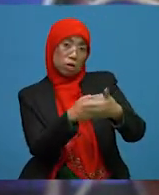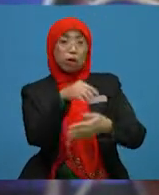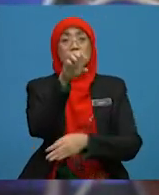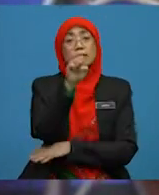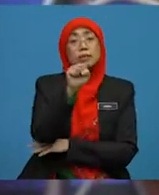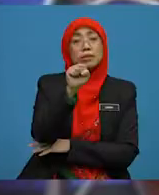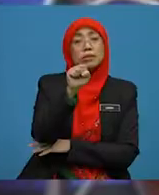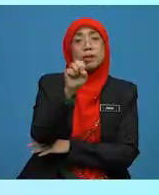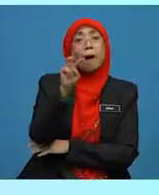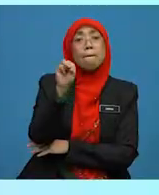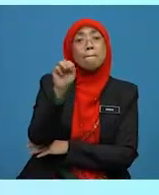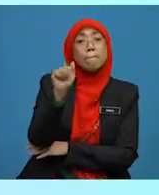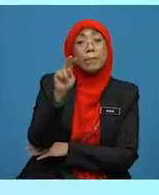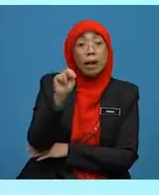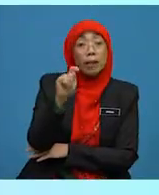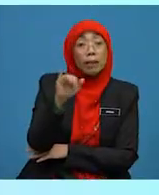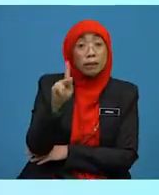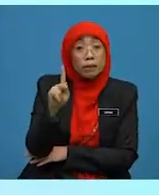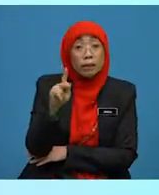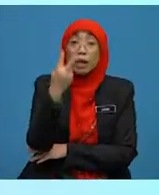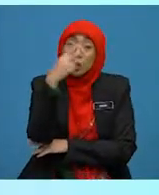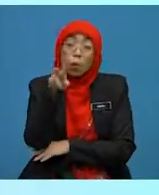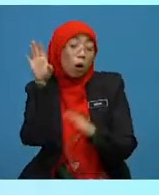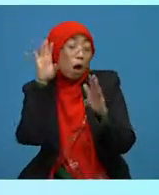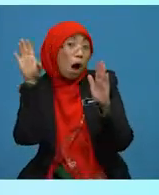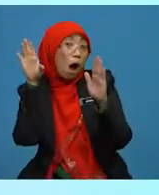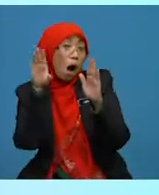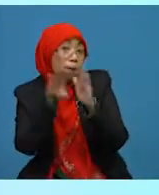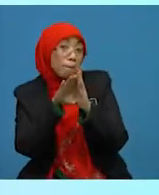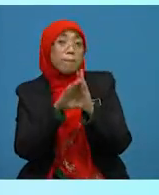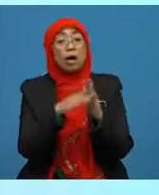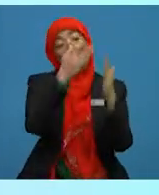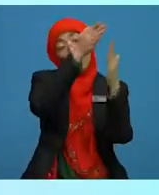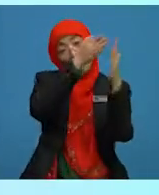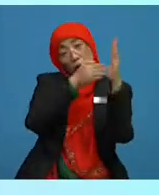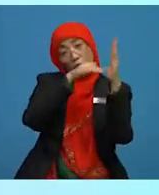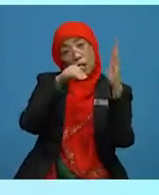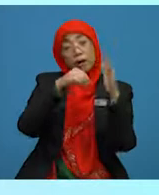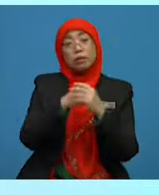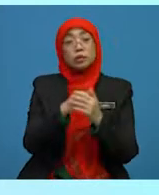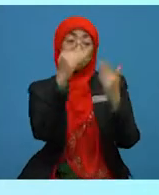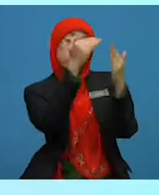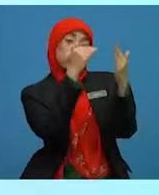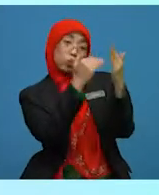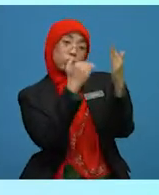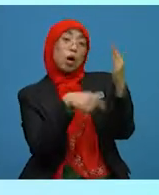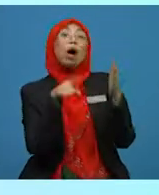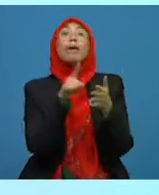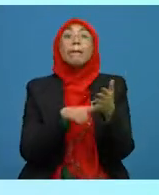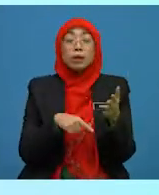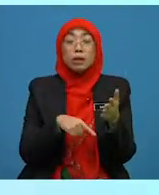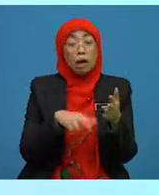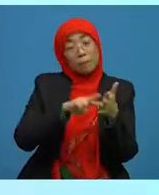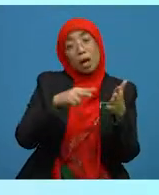terperinci melalui rajah segitiga semiotik yang telah diketengahkan oleh Ogden dan